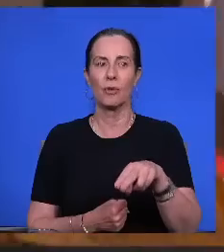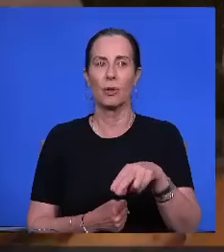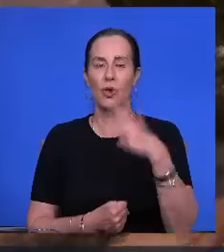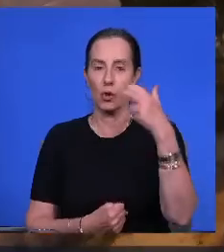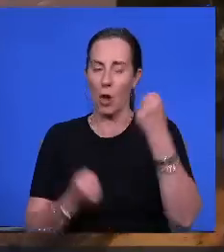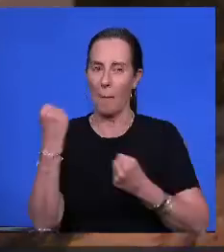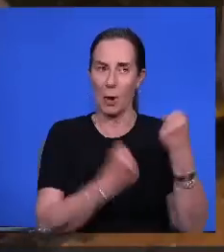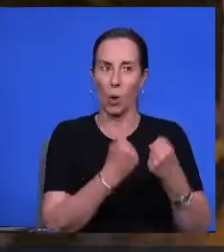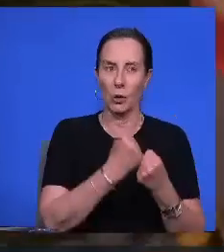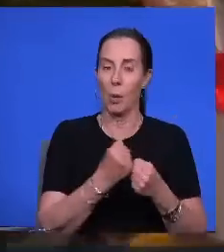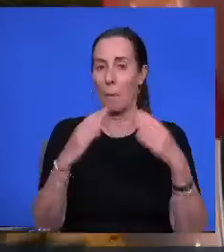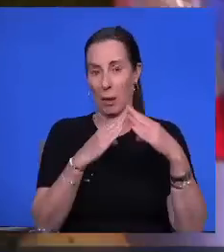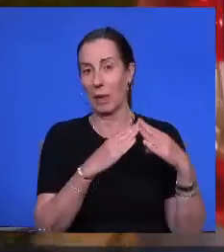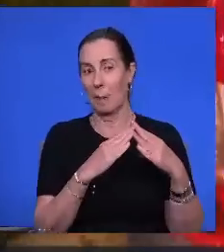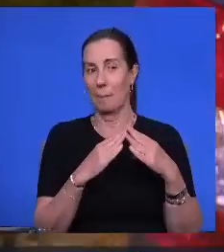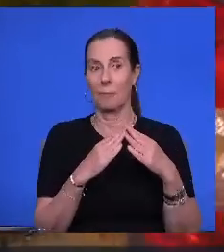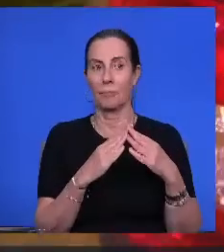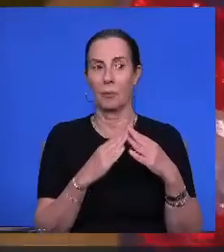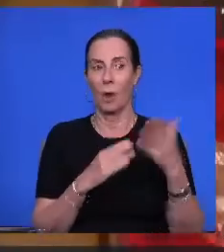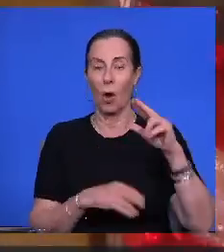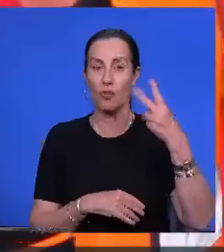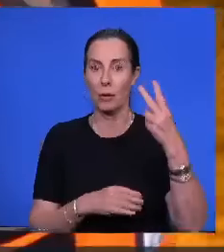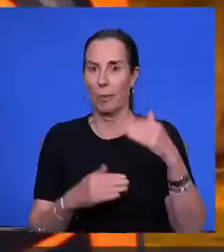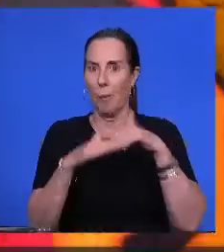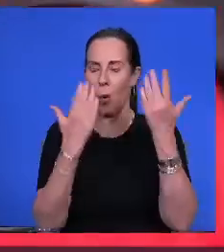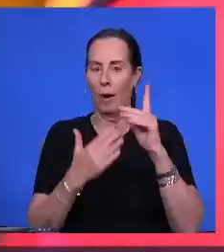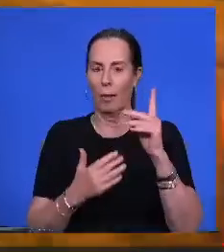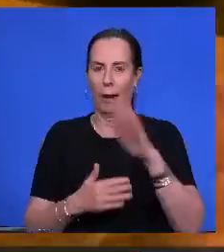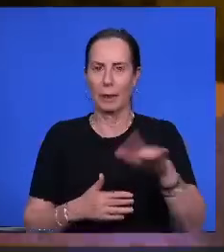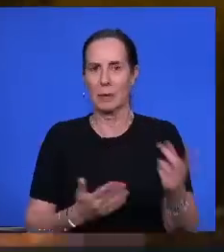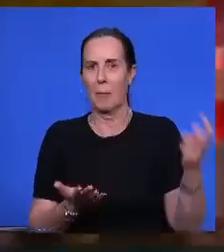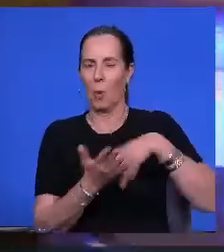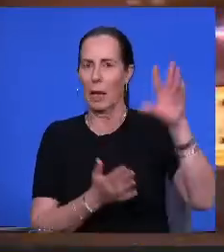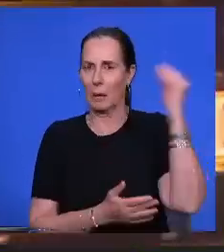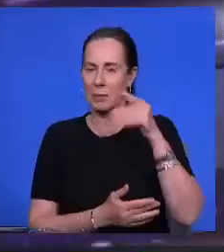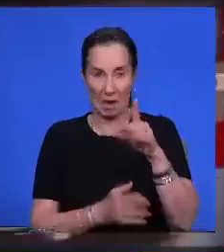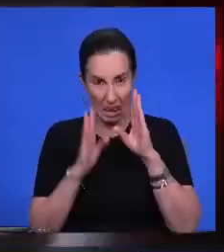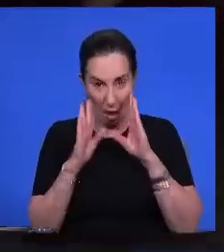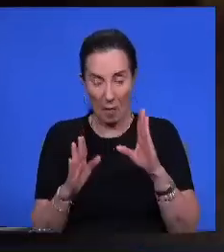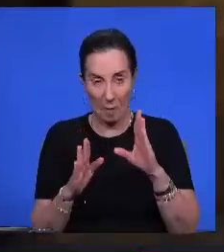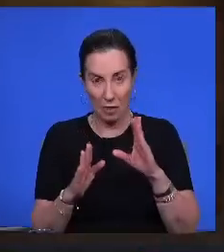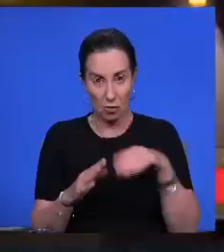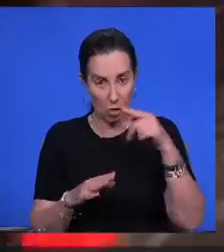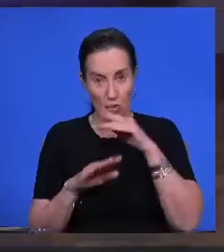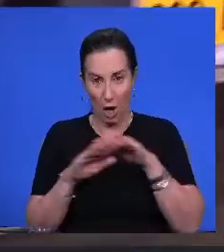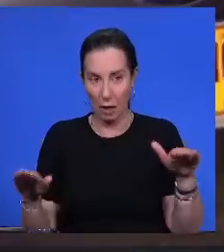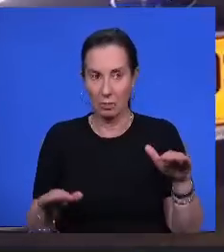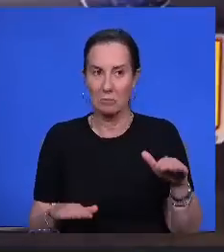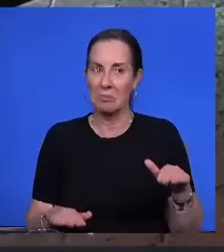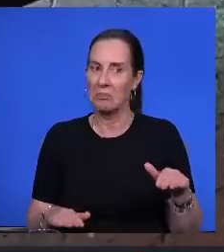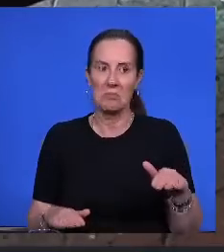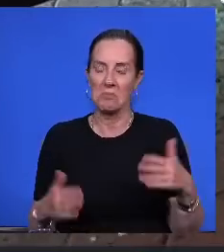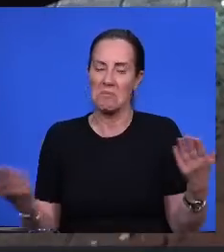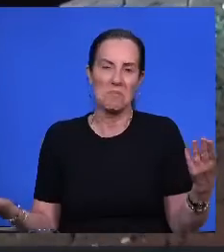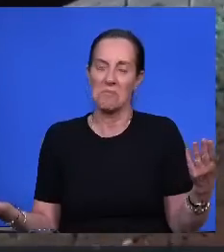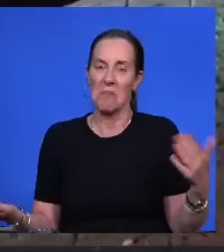בתים. עוד שעתיים בוקר, הילדים יקומו לבית ספר, אתה מאמין שיהיה שקט? אני לא רואה איך ילדים אחרי לילה כזה